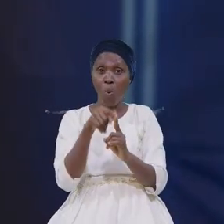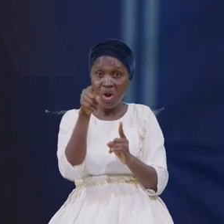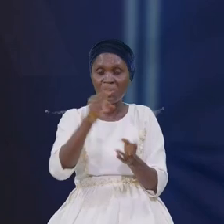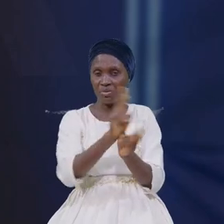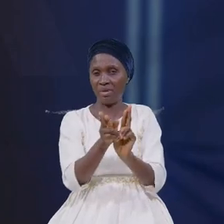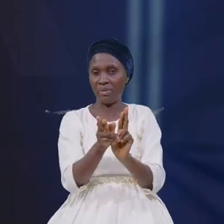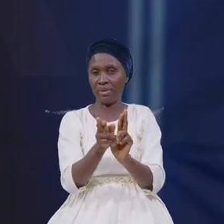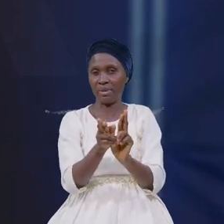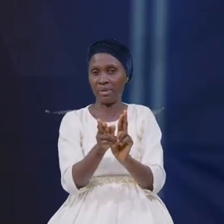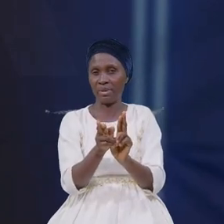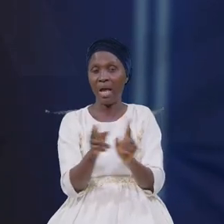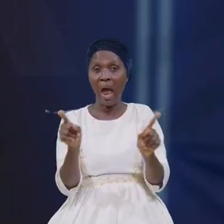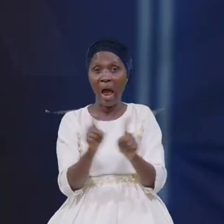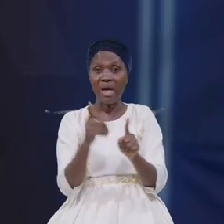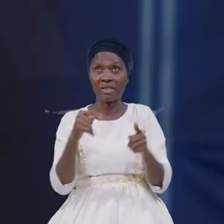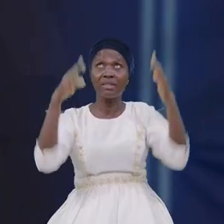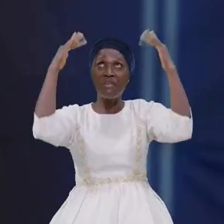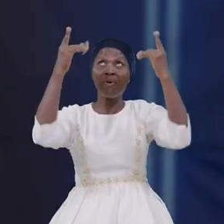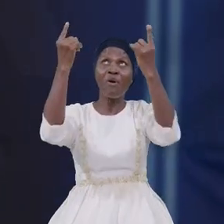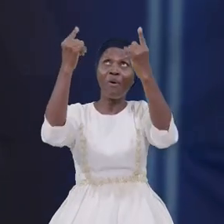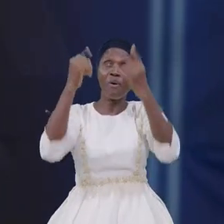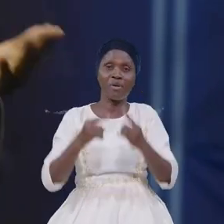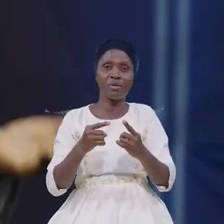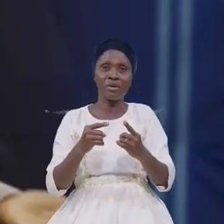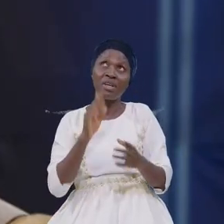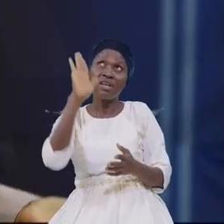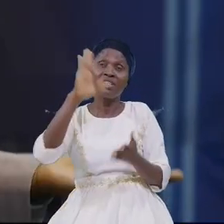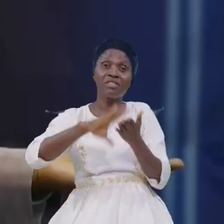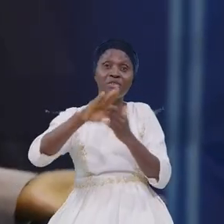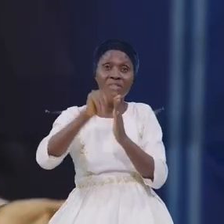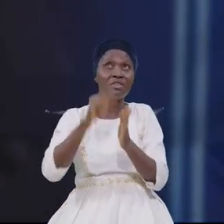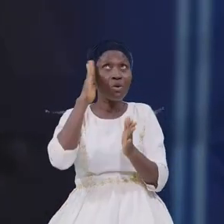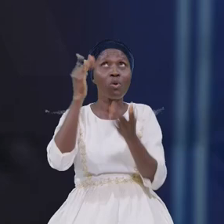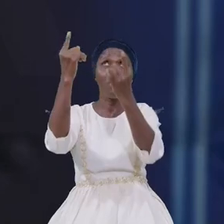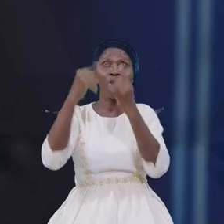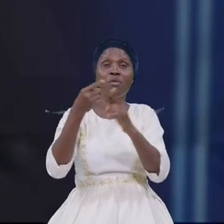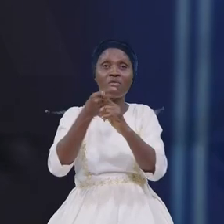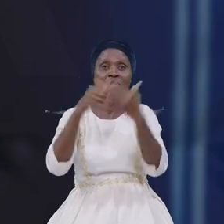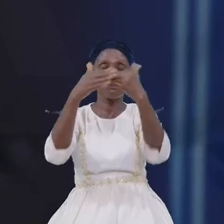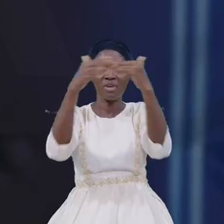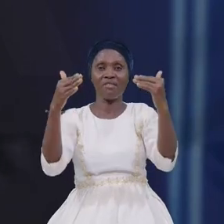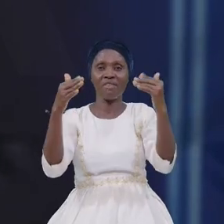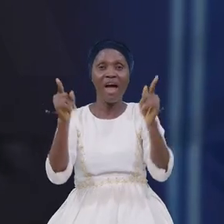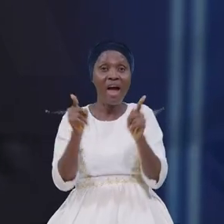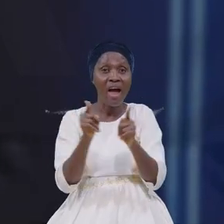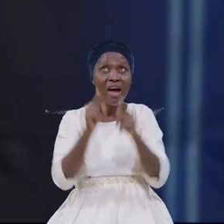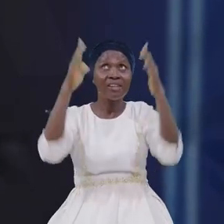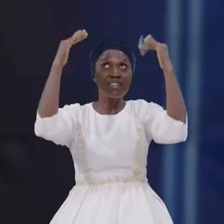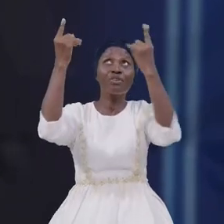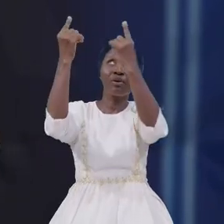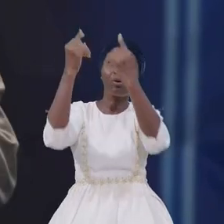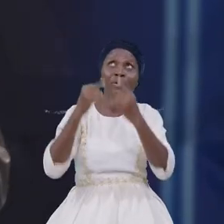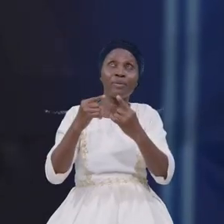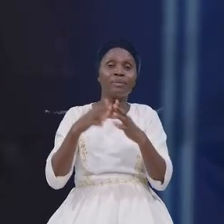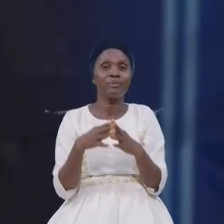sera accordée lorsque vous vous repentez. Son pardon descendant du ciel lorsque vous venez